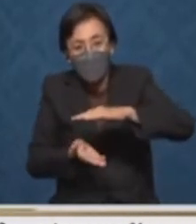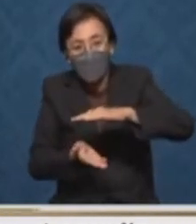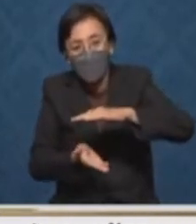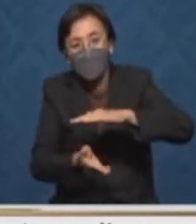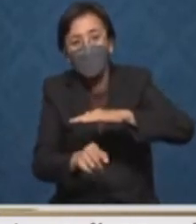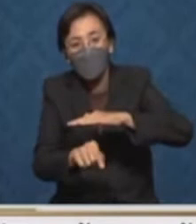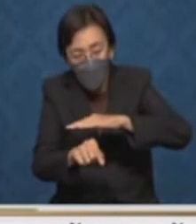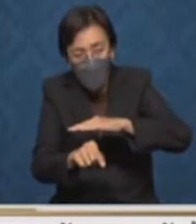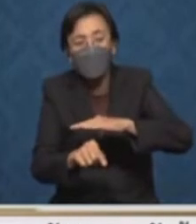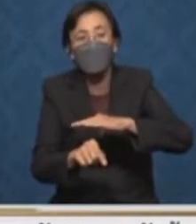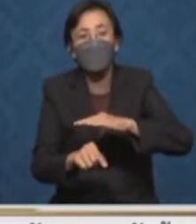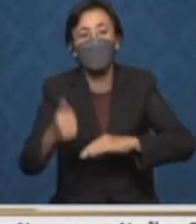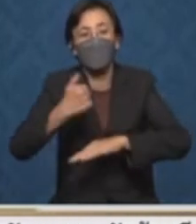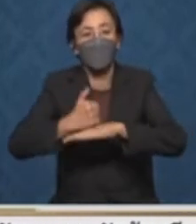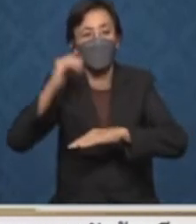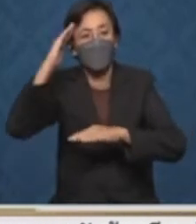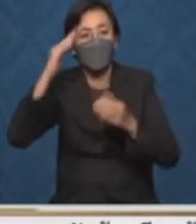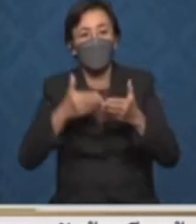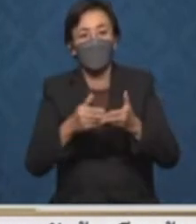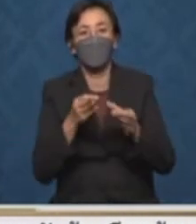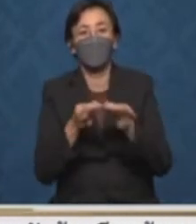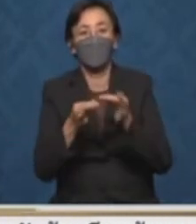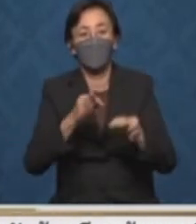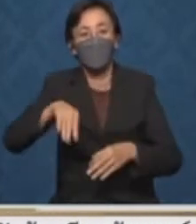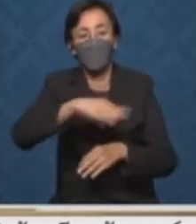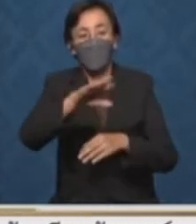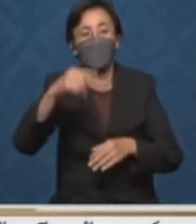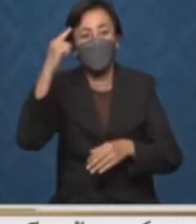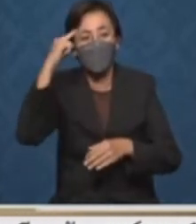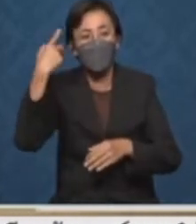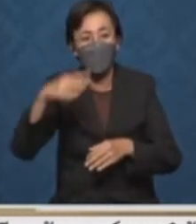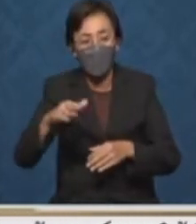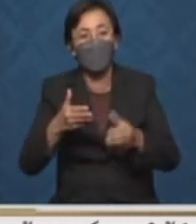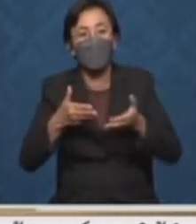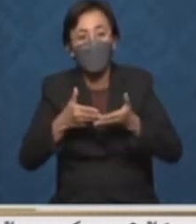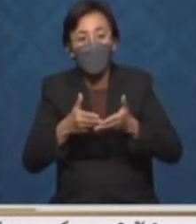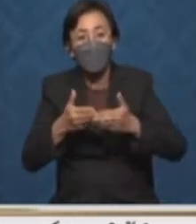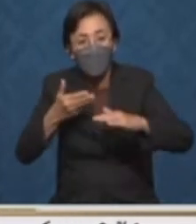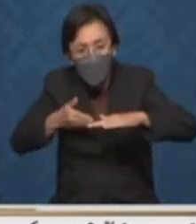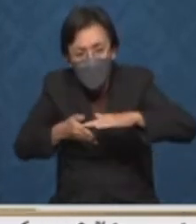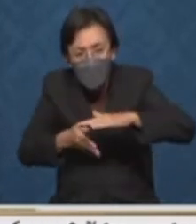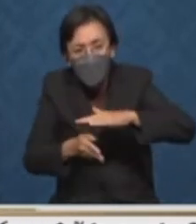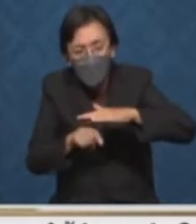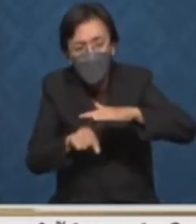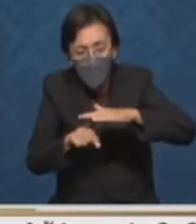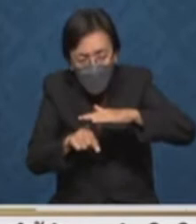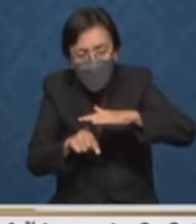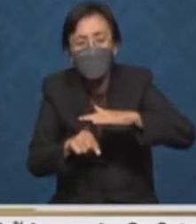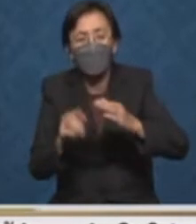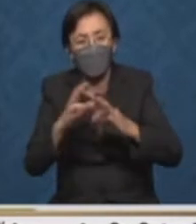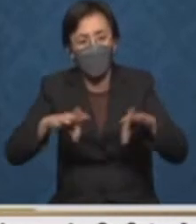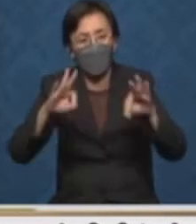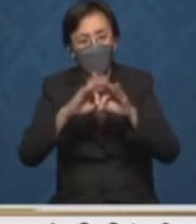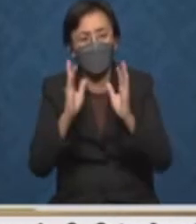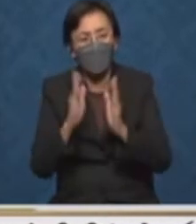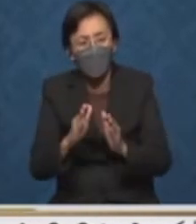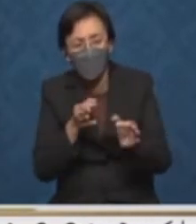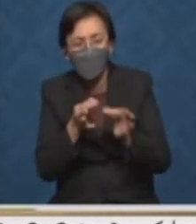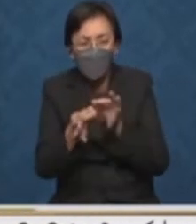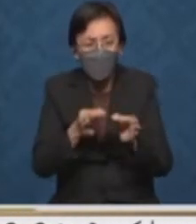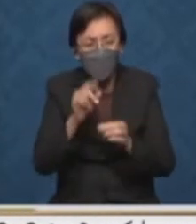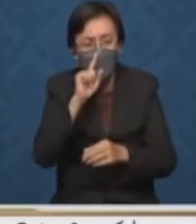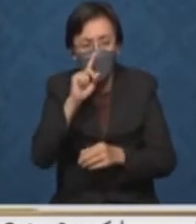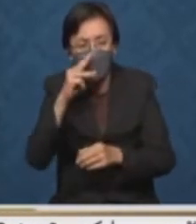หารเรือได้ชี้แจงให้ท่านทราบผมเชื่อว่าบางท่านเนี่ยฟังจนเข้าใจฟังจนเป็นสิบครั้งนะครับสุดท้